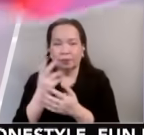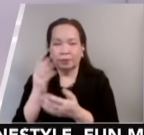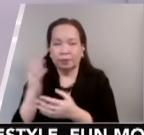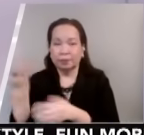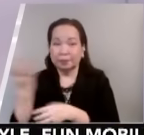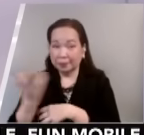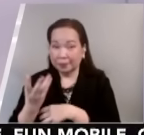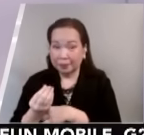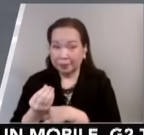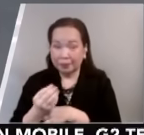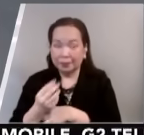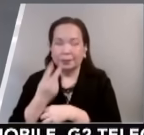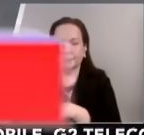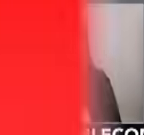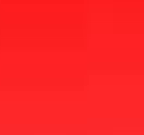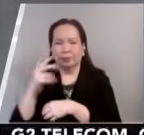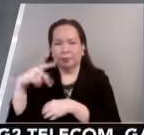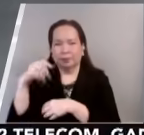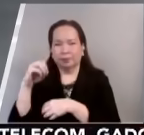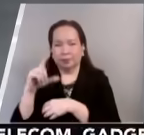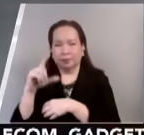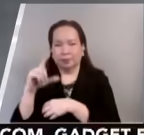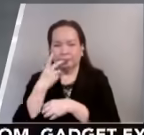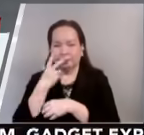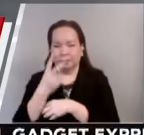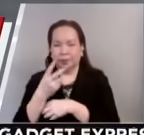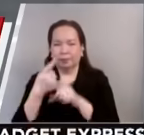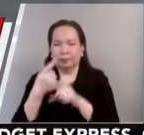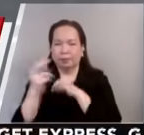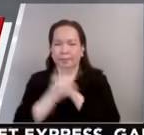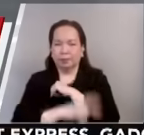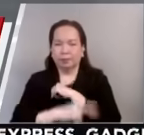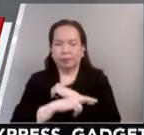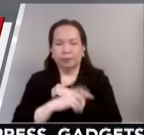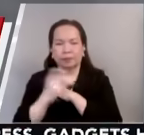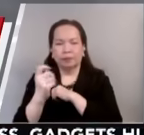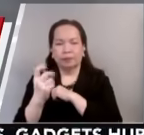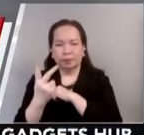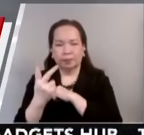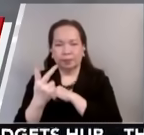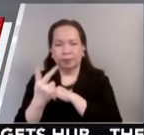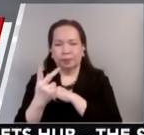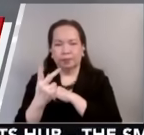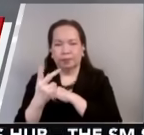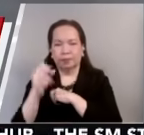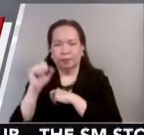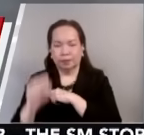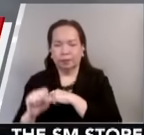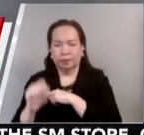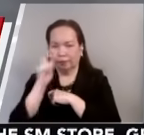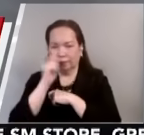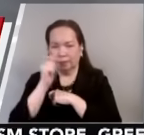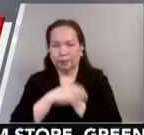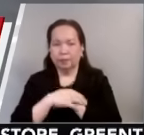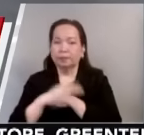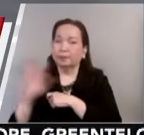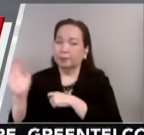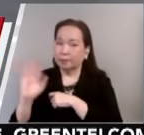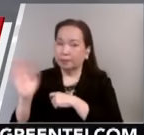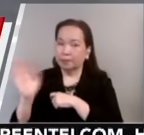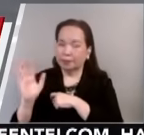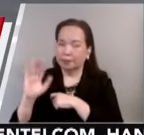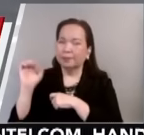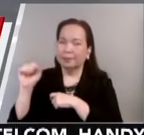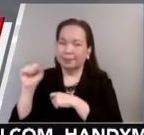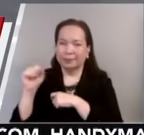live si Paul Hernandez ng GMA Regional TV balitaang Southern Tagalog Paul Yes Maris tuloy-tuloy ang pag-antabay natin